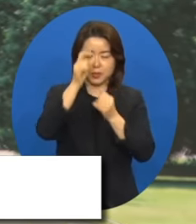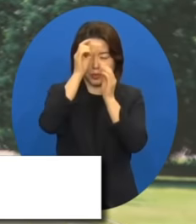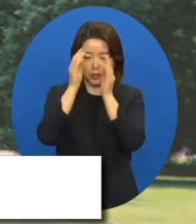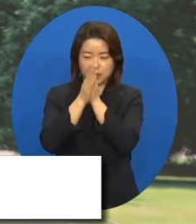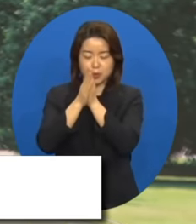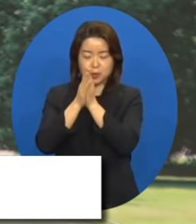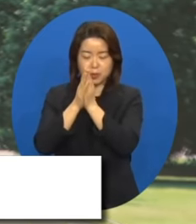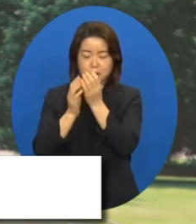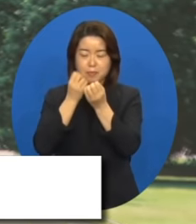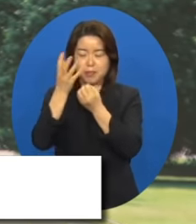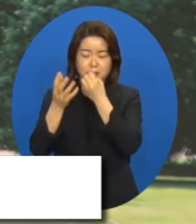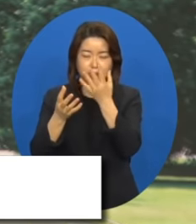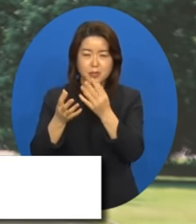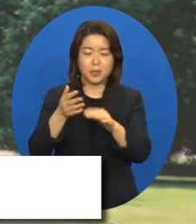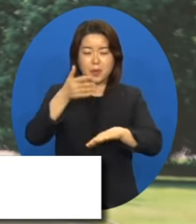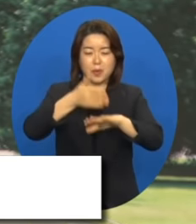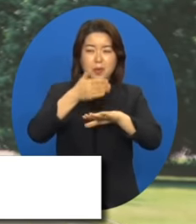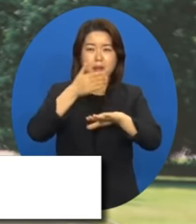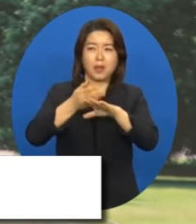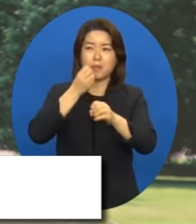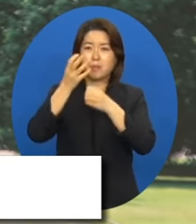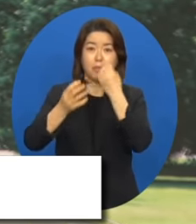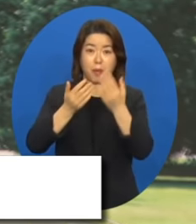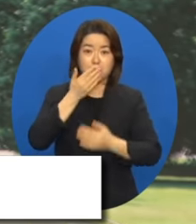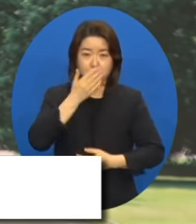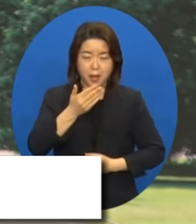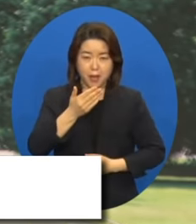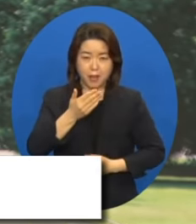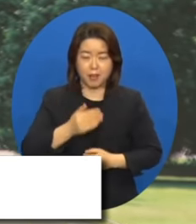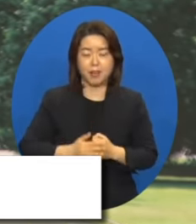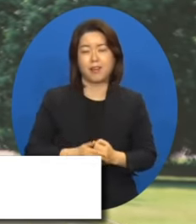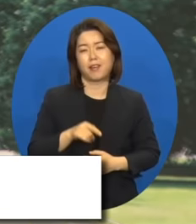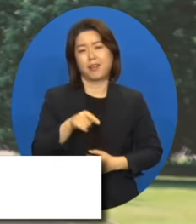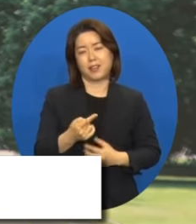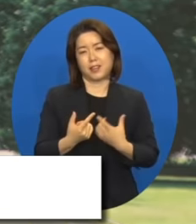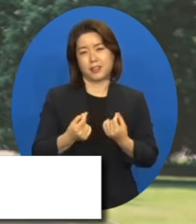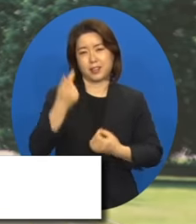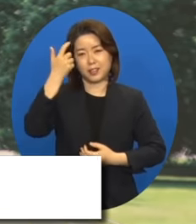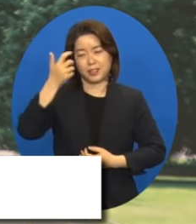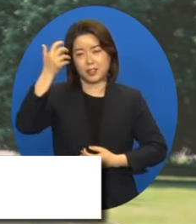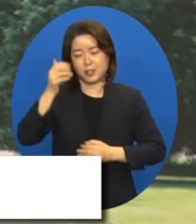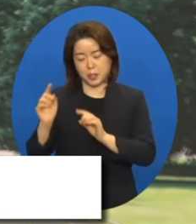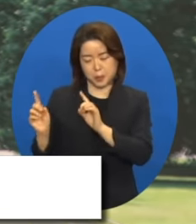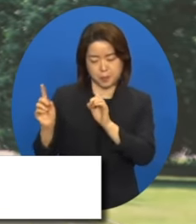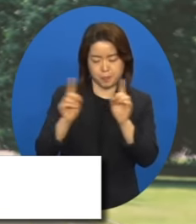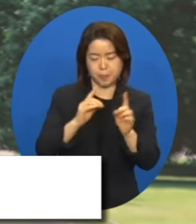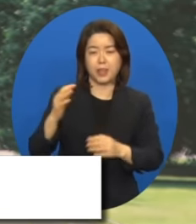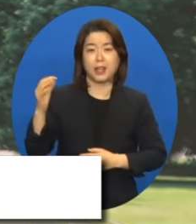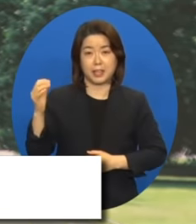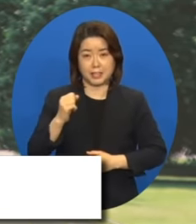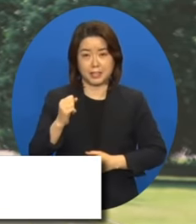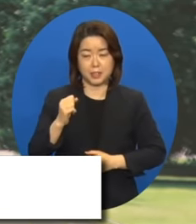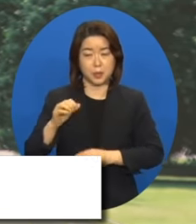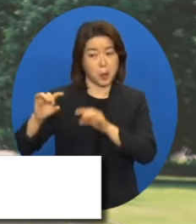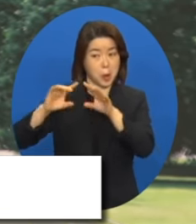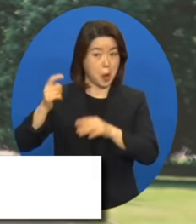열리고 감사가 터지더라는 거죠. 그렇게 영적인 회복을 얻었노라고 그런 말씀을